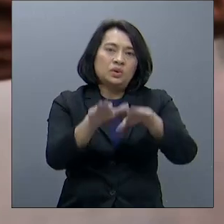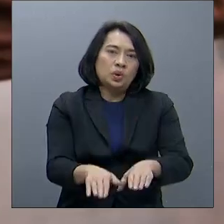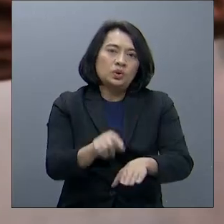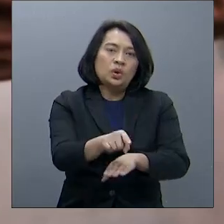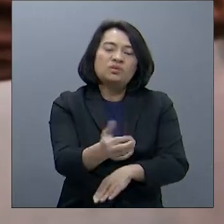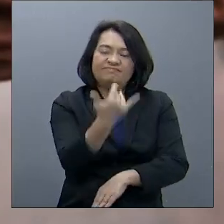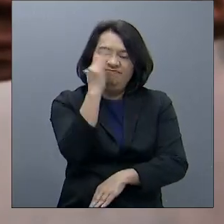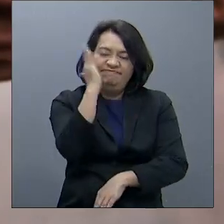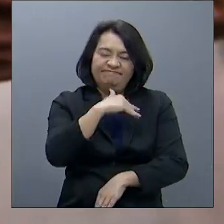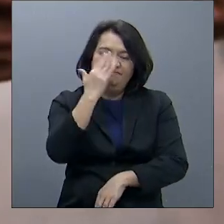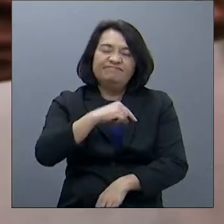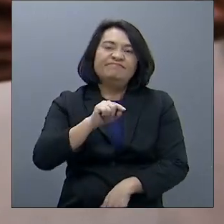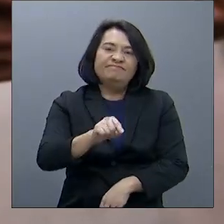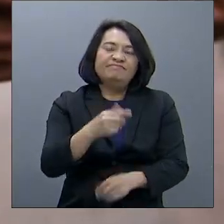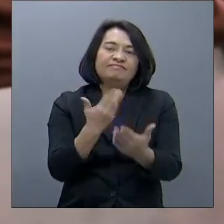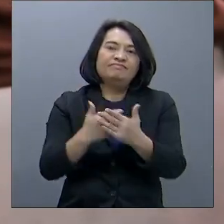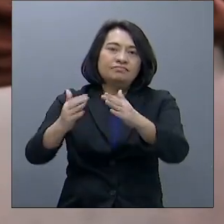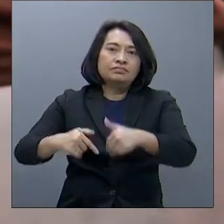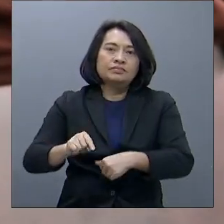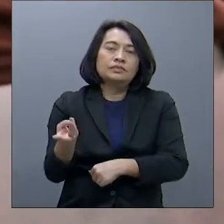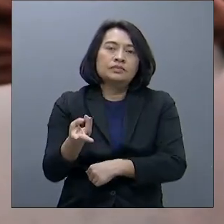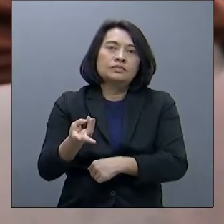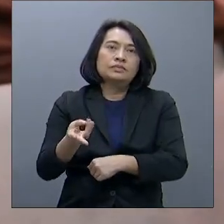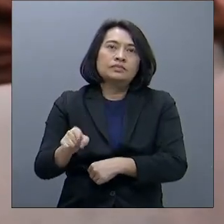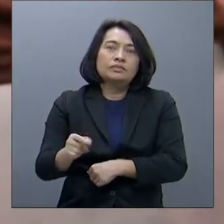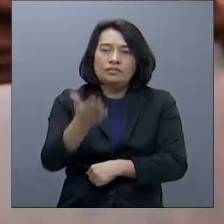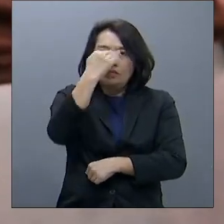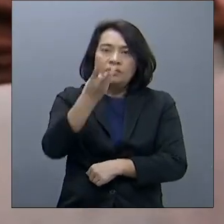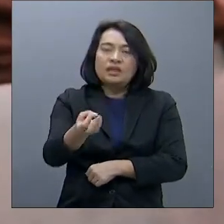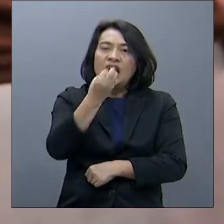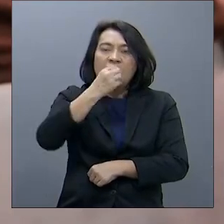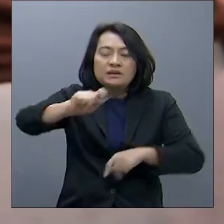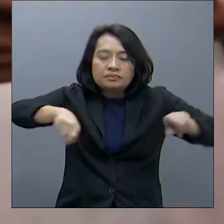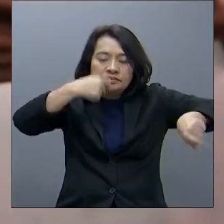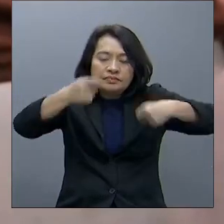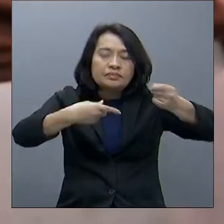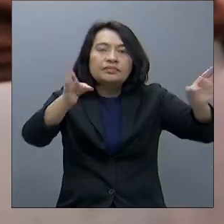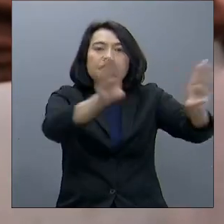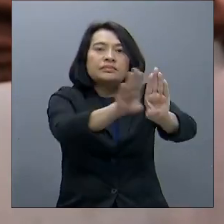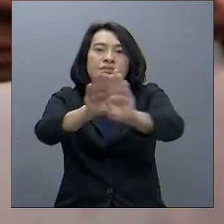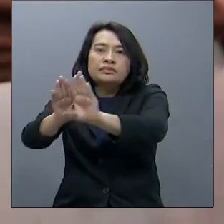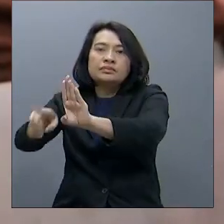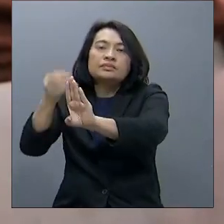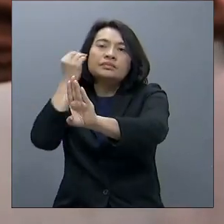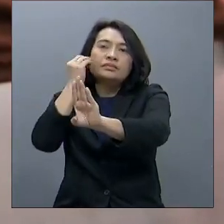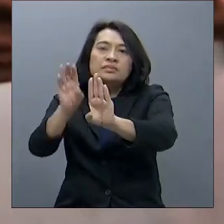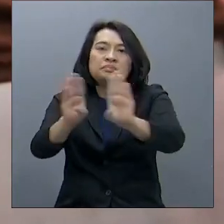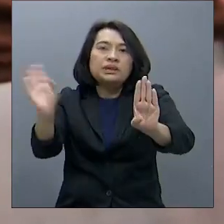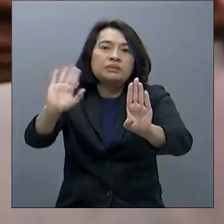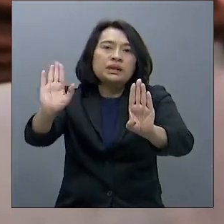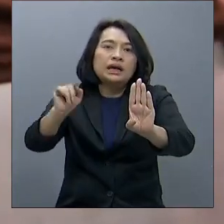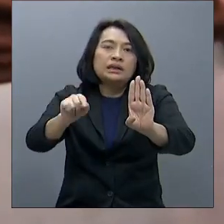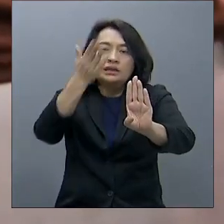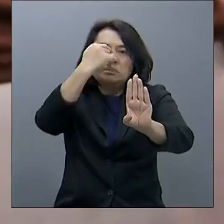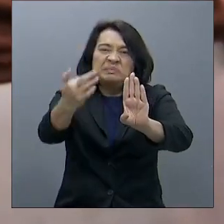กลิ่นทั้งเรื่องรายได้ค่ะเวลากินข้าวมีกลิ่นมาเราก็ต้องปิดประตูปิดหน้าต่างไม่สามารถเปิดได้ค่ะแต่ถ้